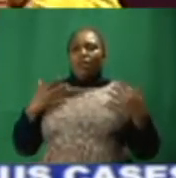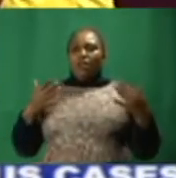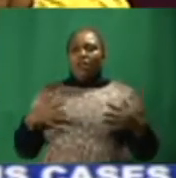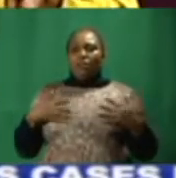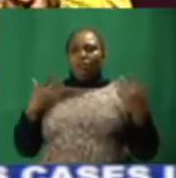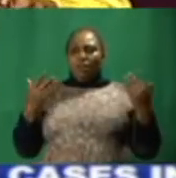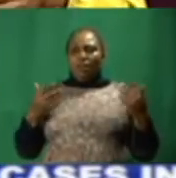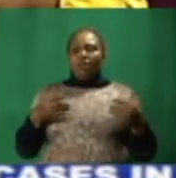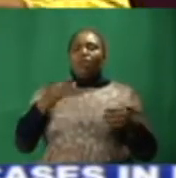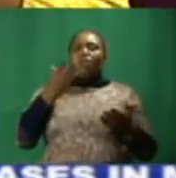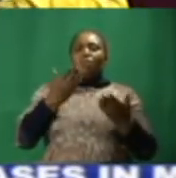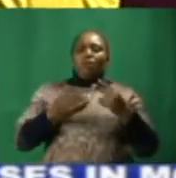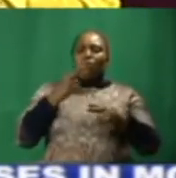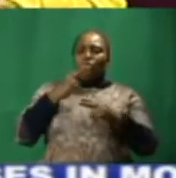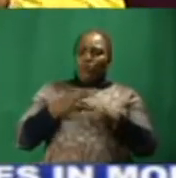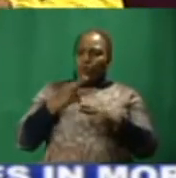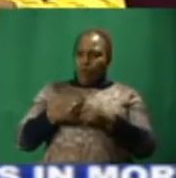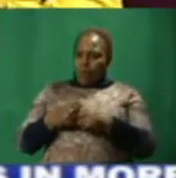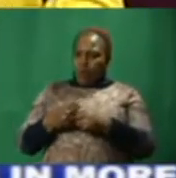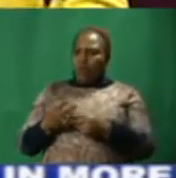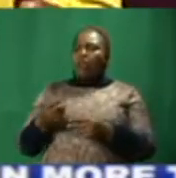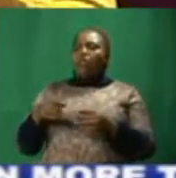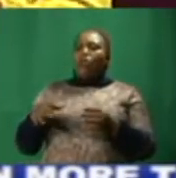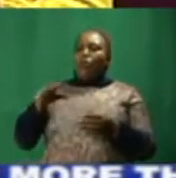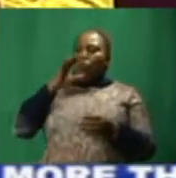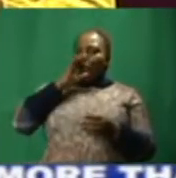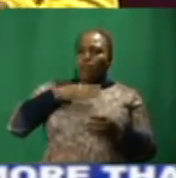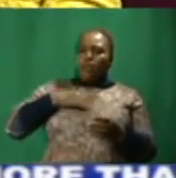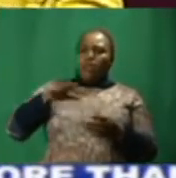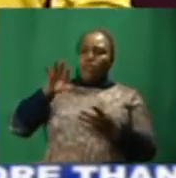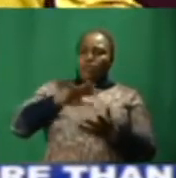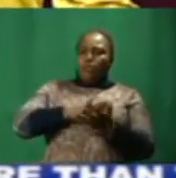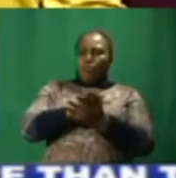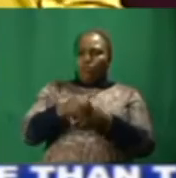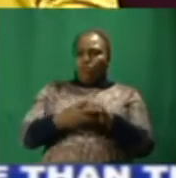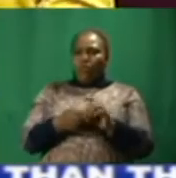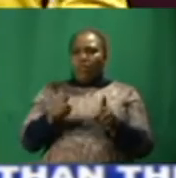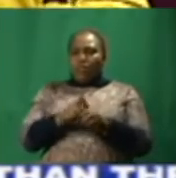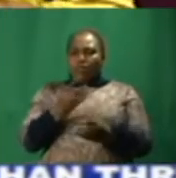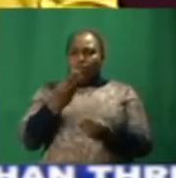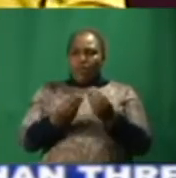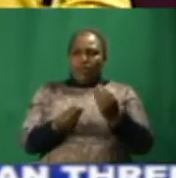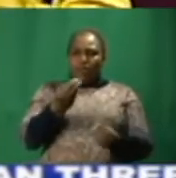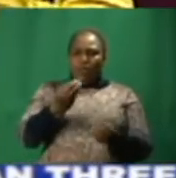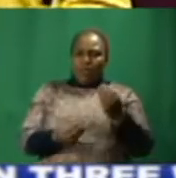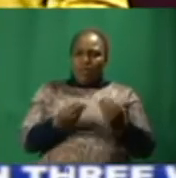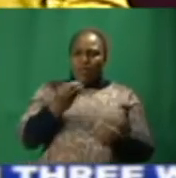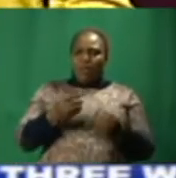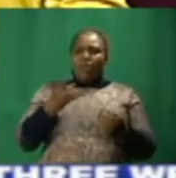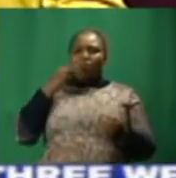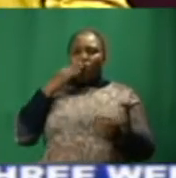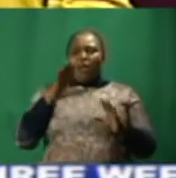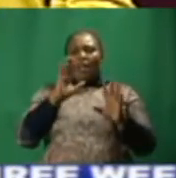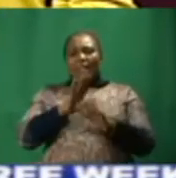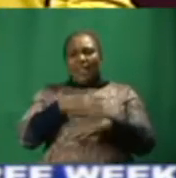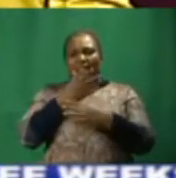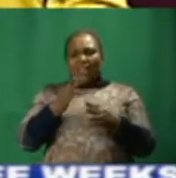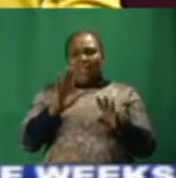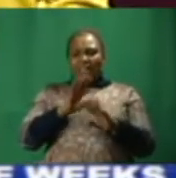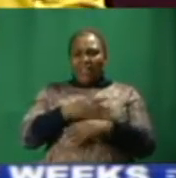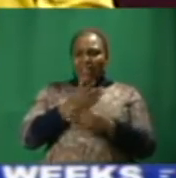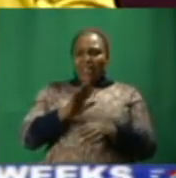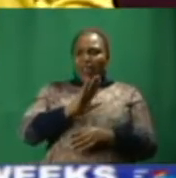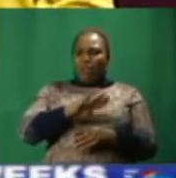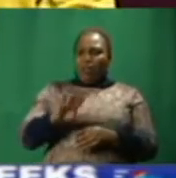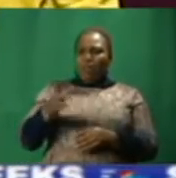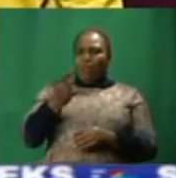maybe ebathroom uniyageza nombi noma ungaphandle uniyathela nemandla uthola ingoma longahlabela yakhumbula ndlondlo thina sithi imvule tiningi na ungakhumbula ingoma tase primary